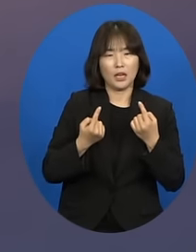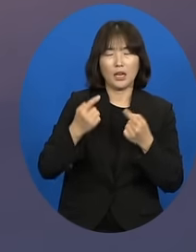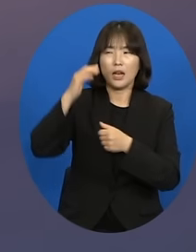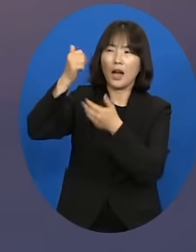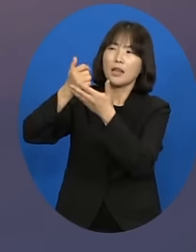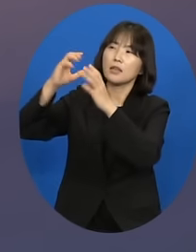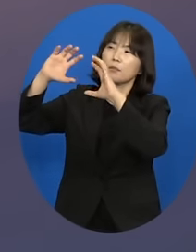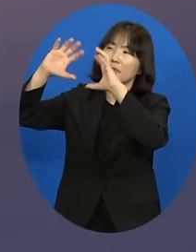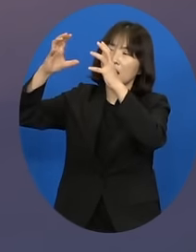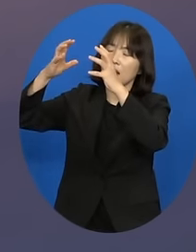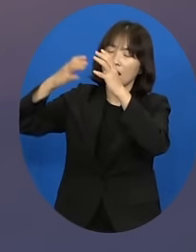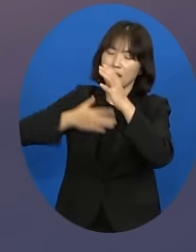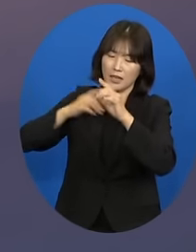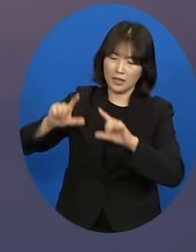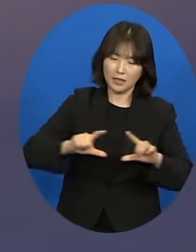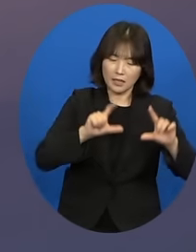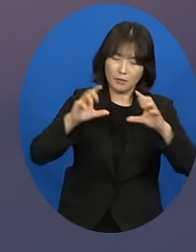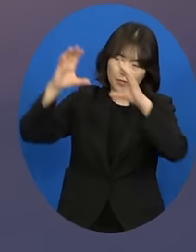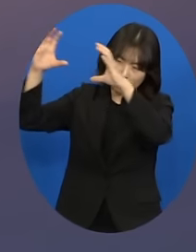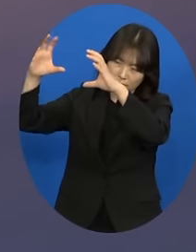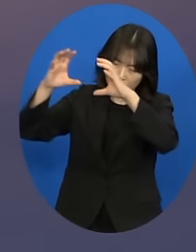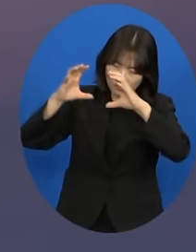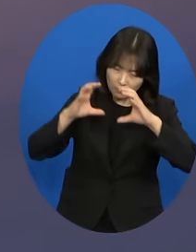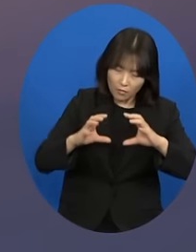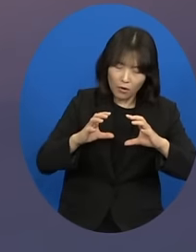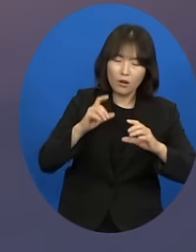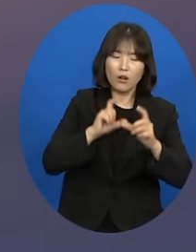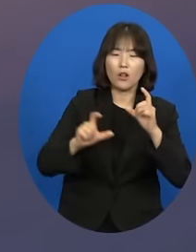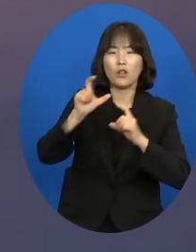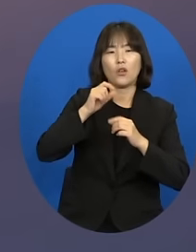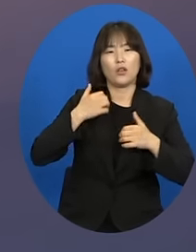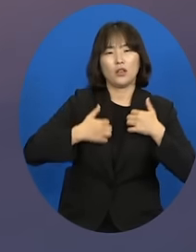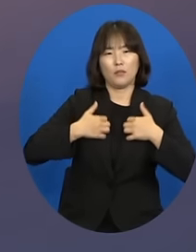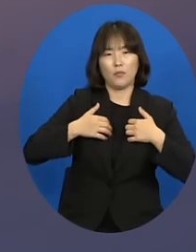것을 기뻐하는 저와 여러분 되기를 축원합니다.